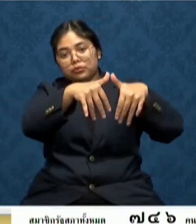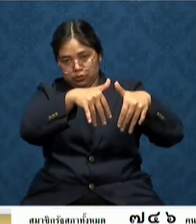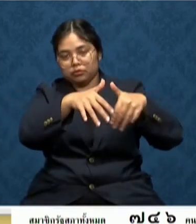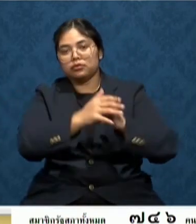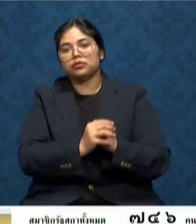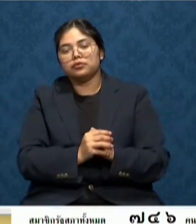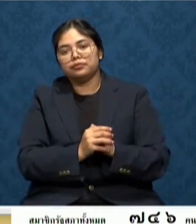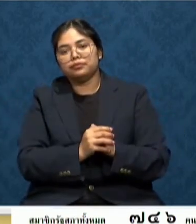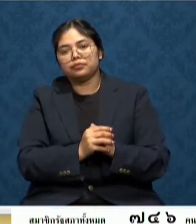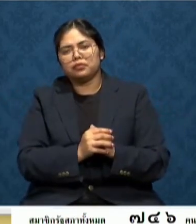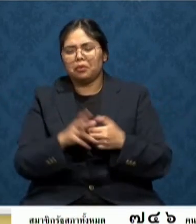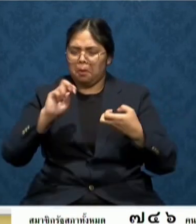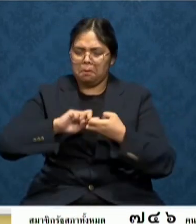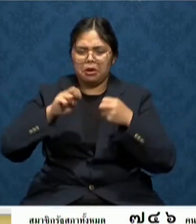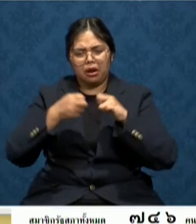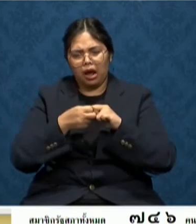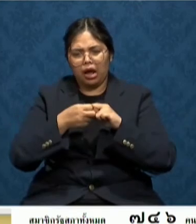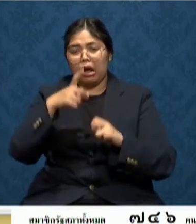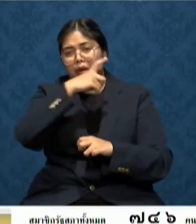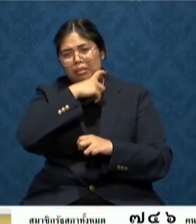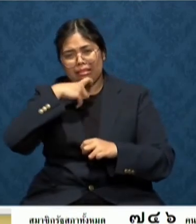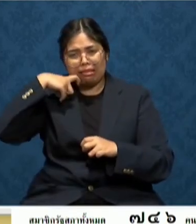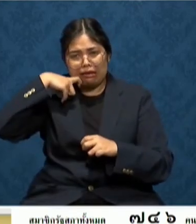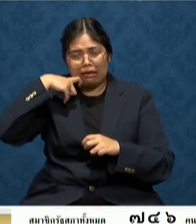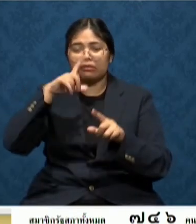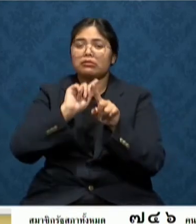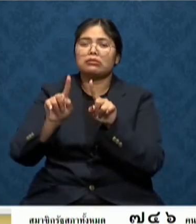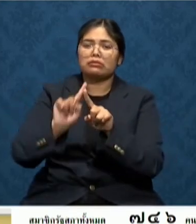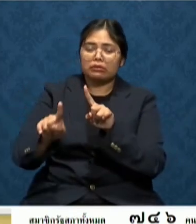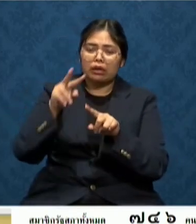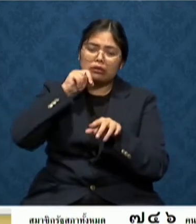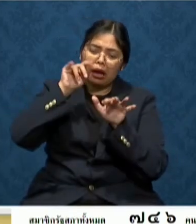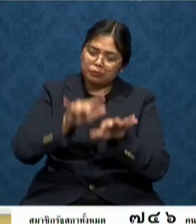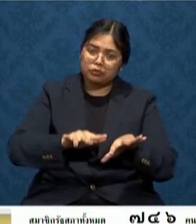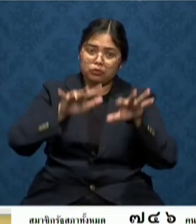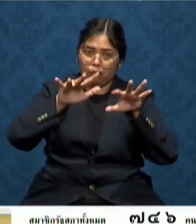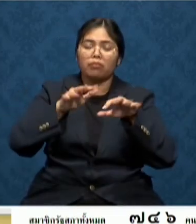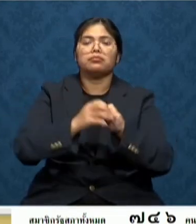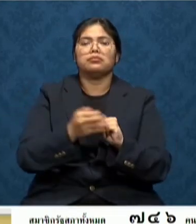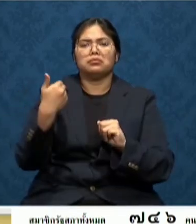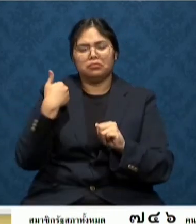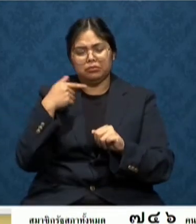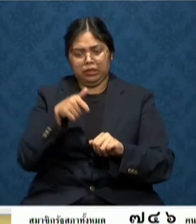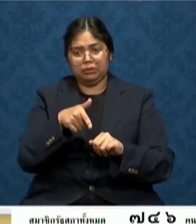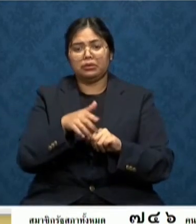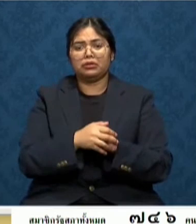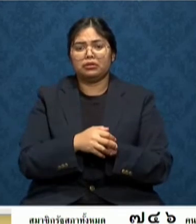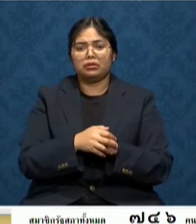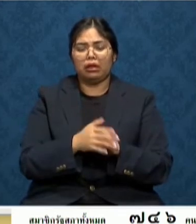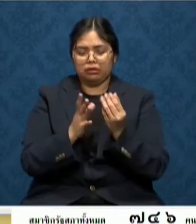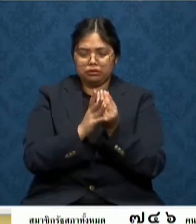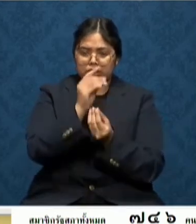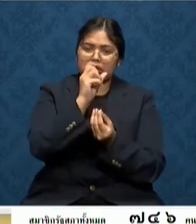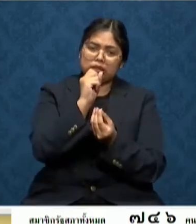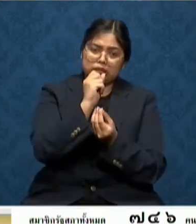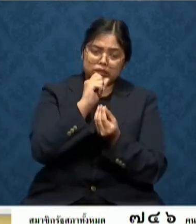ในยามที่เกิดปัญหา เอวนิโ่ ภัยแง น้ำท่วม วกฤษทางเศรษ